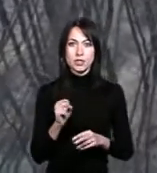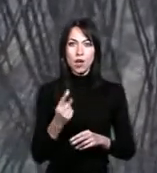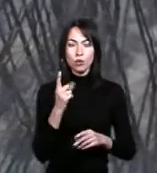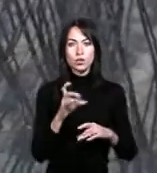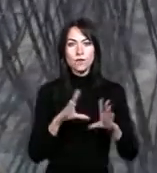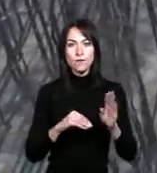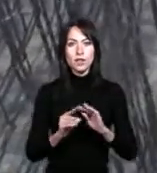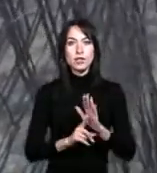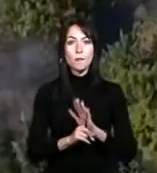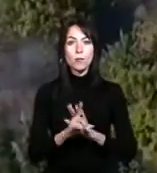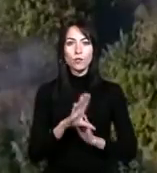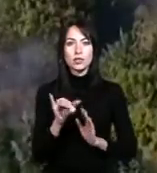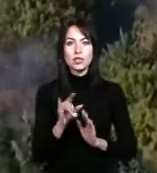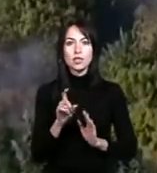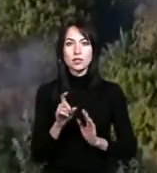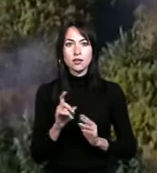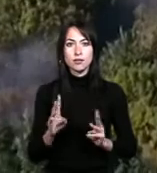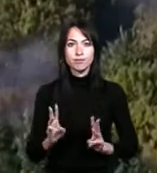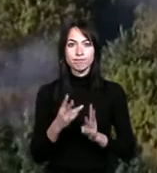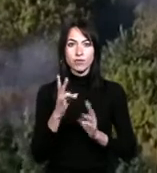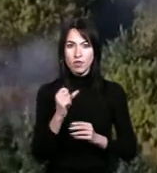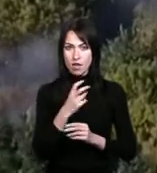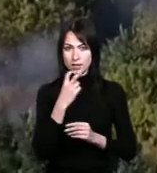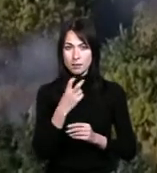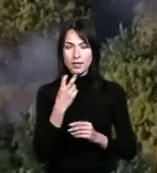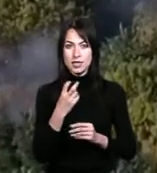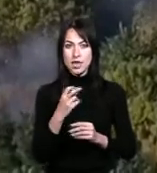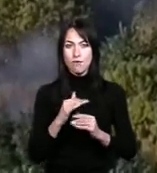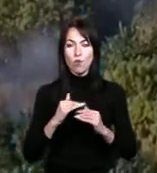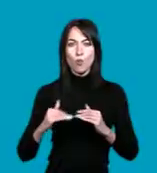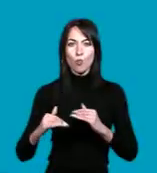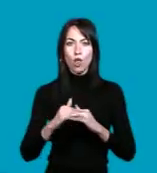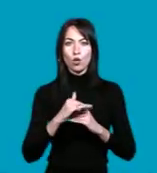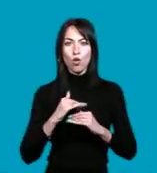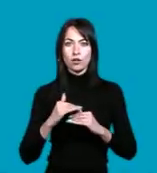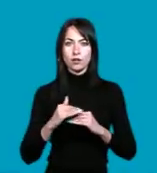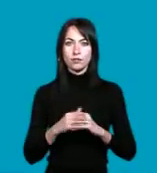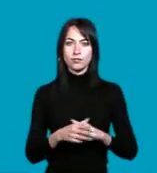із версій почалося усе із займання на сміттєвому полігоні.